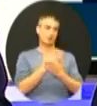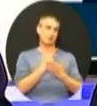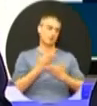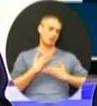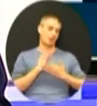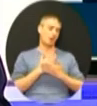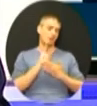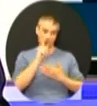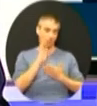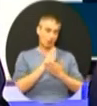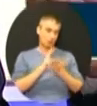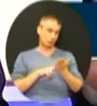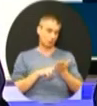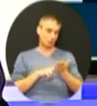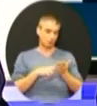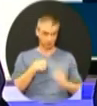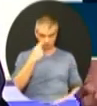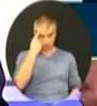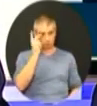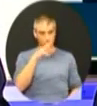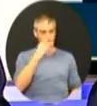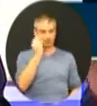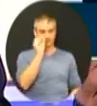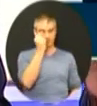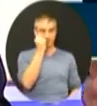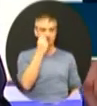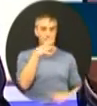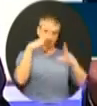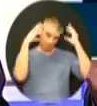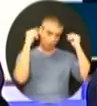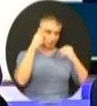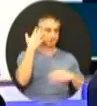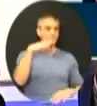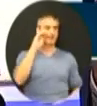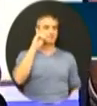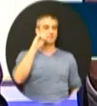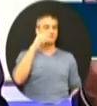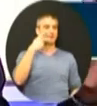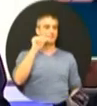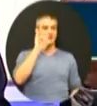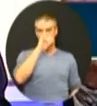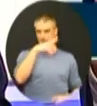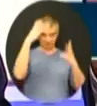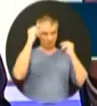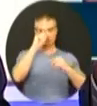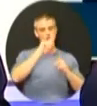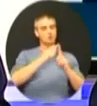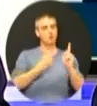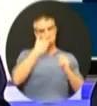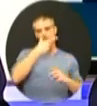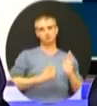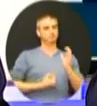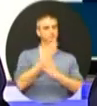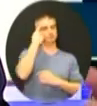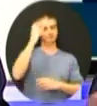קיבלה החלטה וכנראה החלטה נכונה אני חושב שיש קוריוז קטן שבן גוריון שמפיי נחשבת הרי בן גוריון נחשב אבי המינויים אי